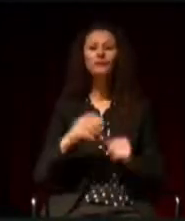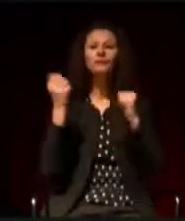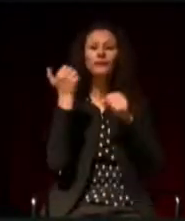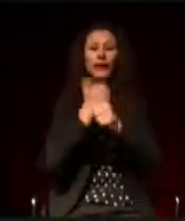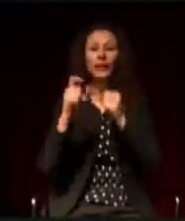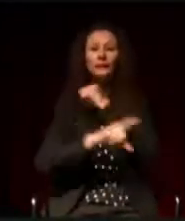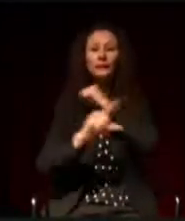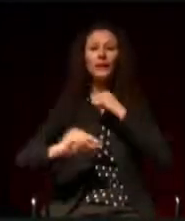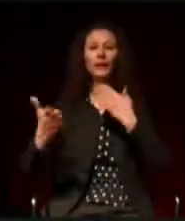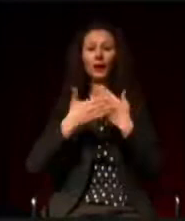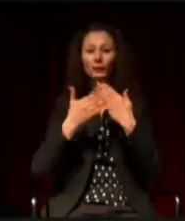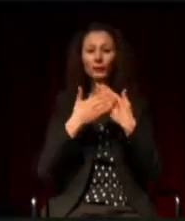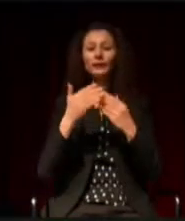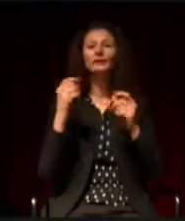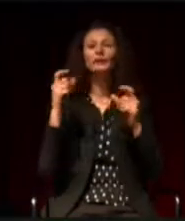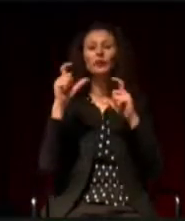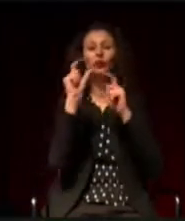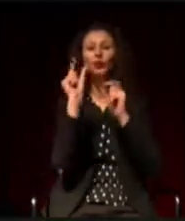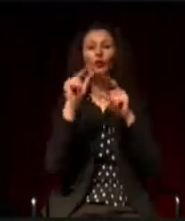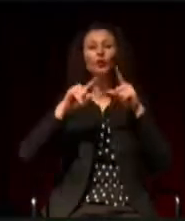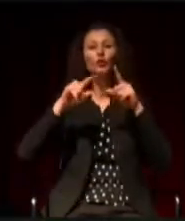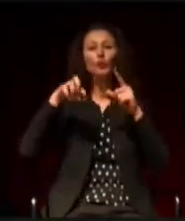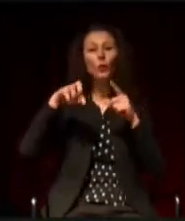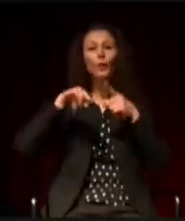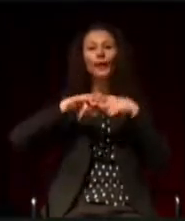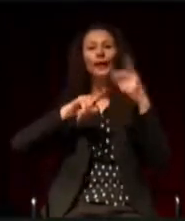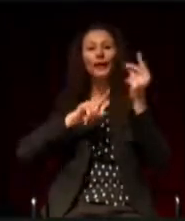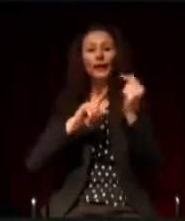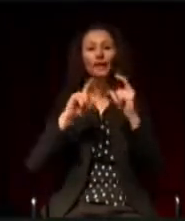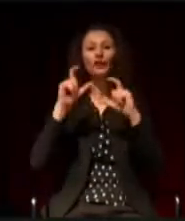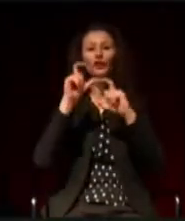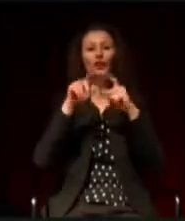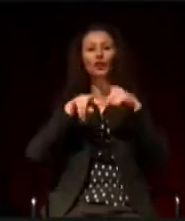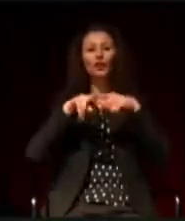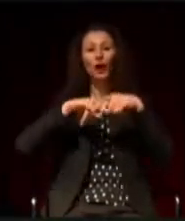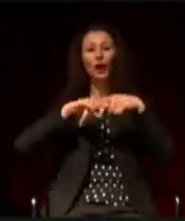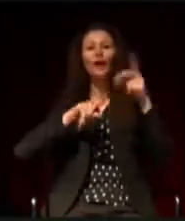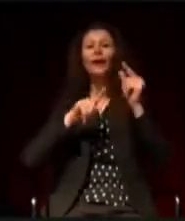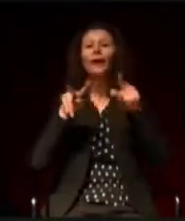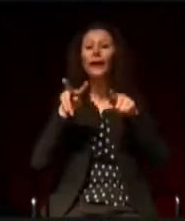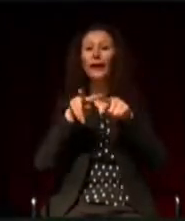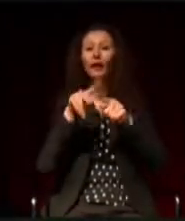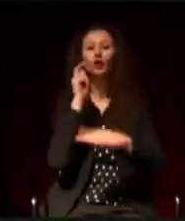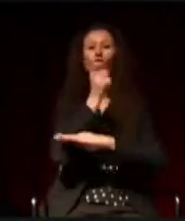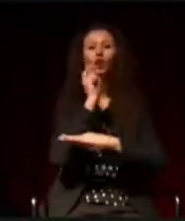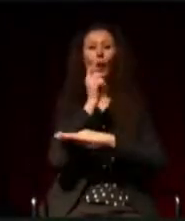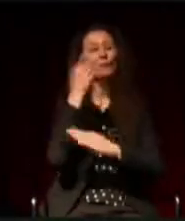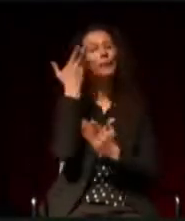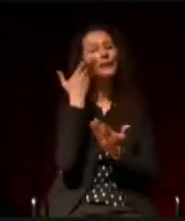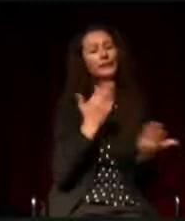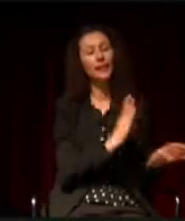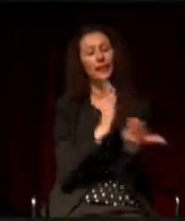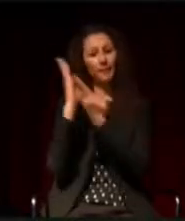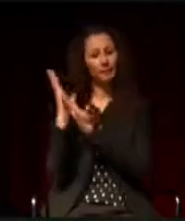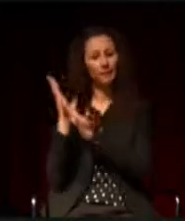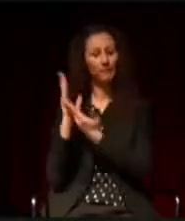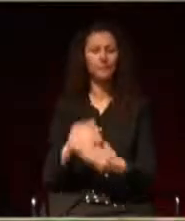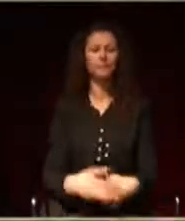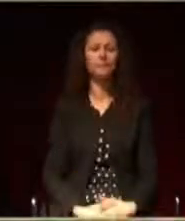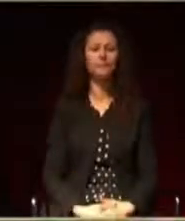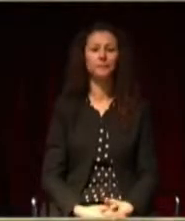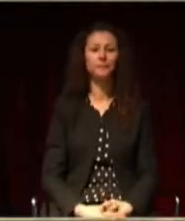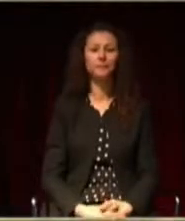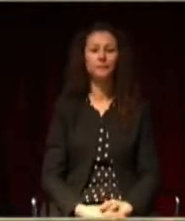Genel Sekreter Yardımcımız Sayın Supi Şahin'in bir sunumu olacak. Önce onu izleyelim, ondan sonra gündeme geçeceğiz. Buyurun Supi Bey.